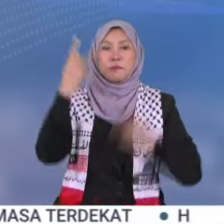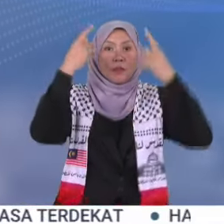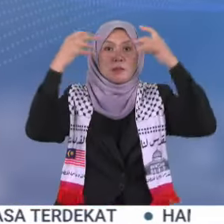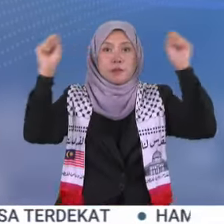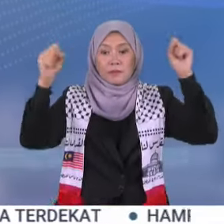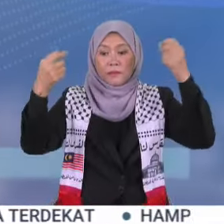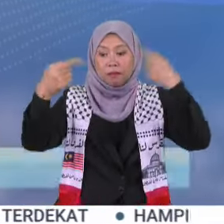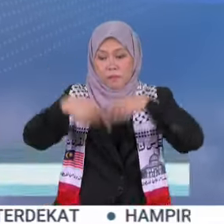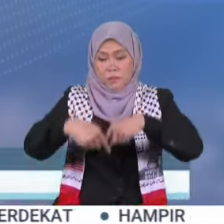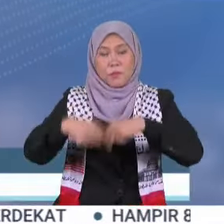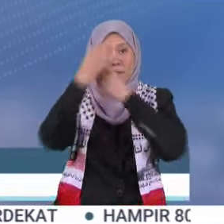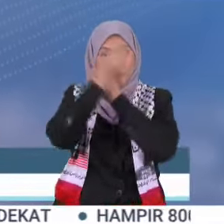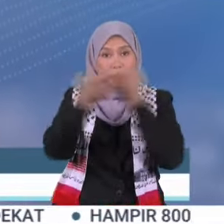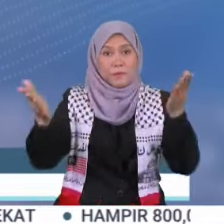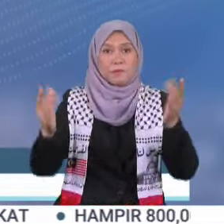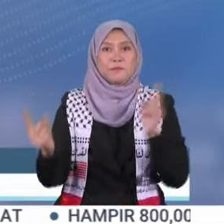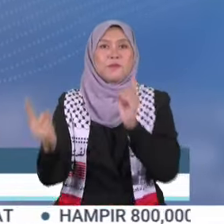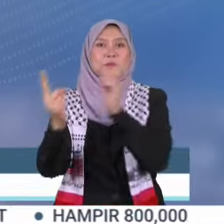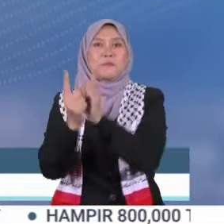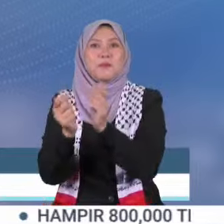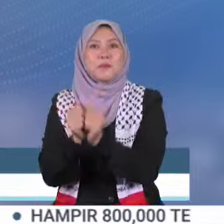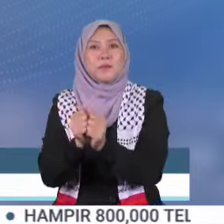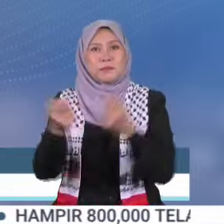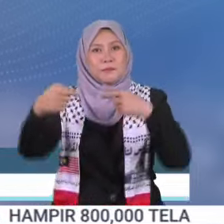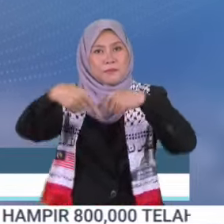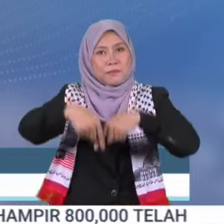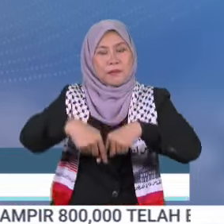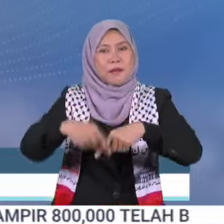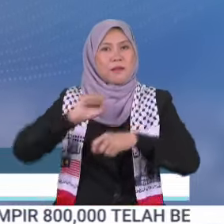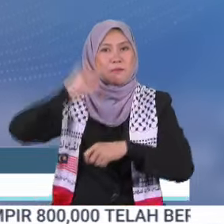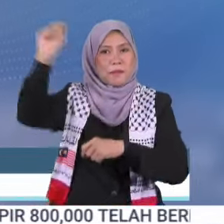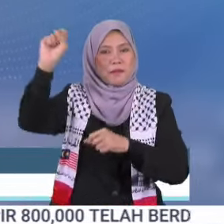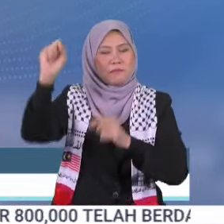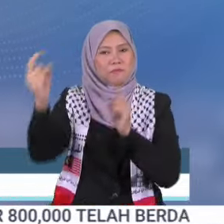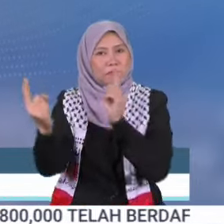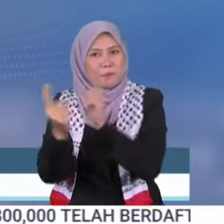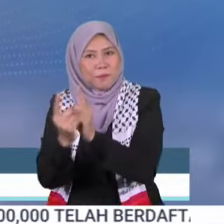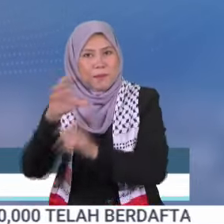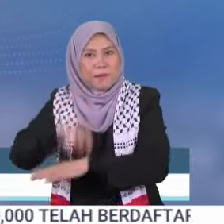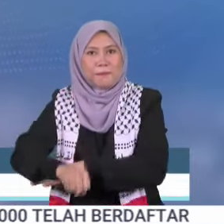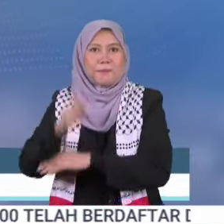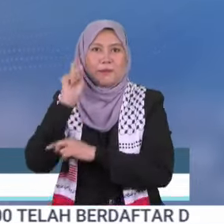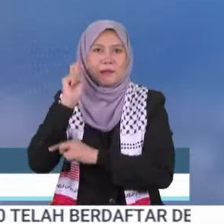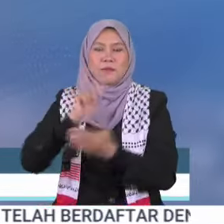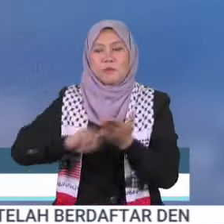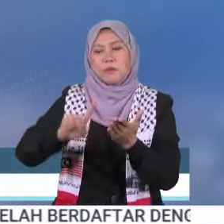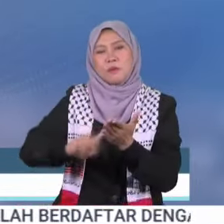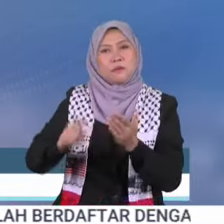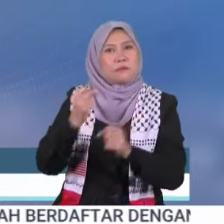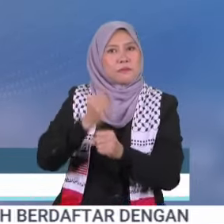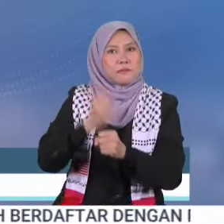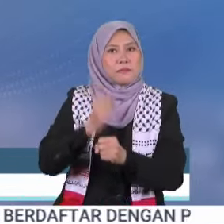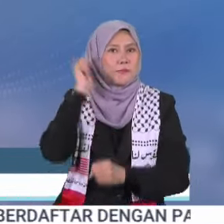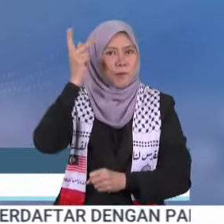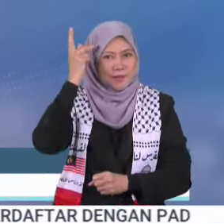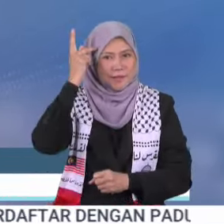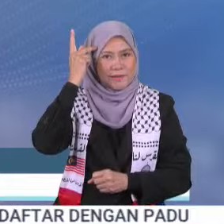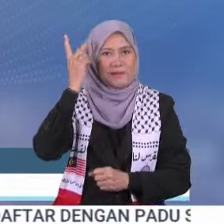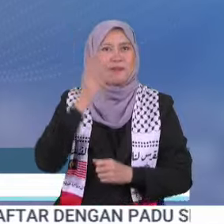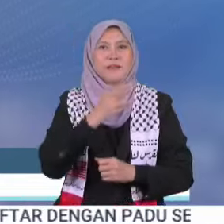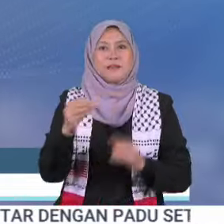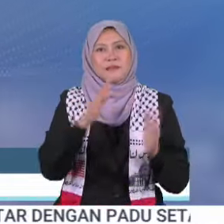umno memaklumkan pertemuannya bersama pemimpin umno Sabah malam tadi bertujuan mengemaskini beberapa kerja politik